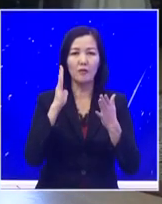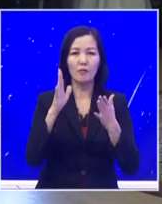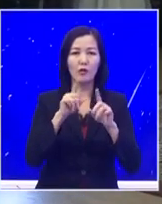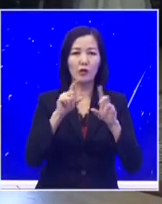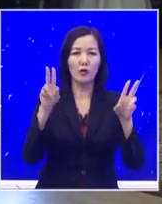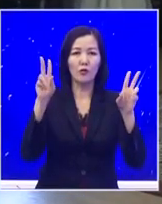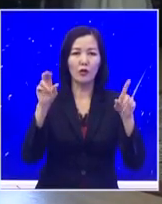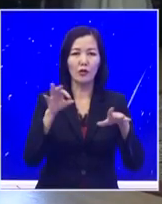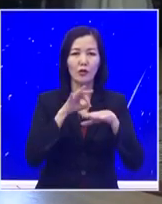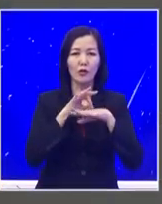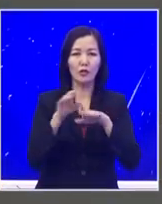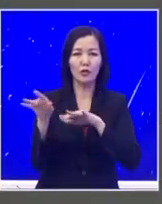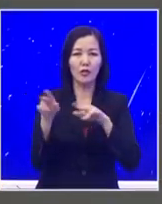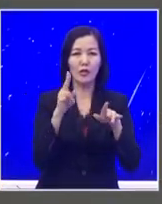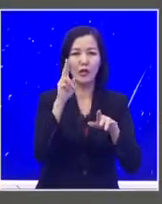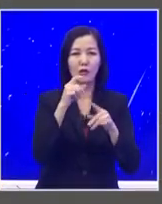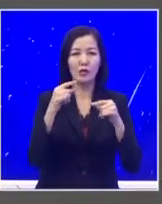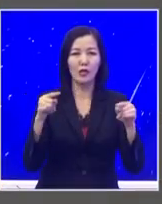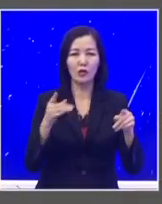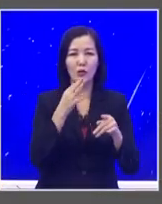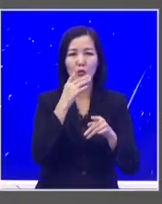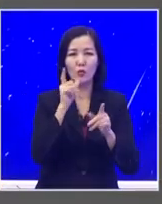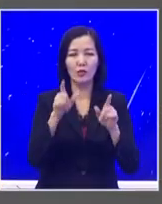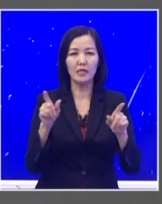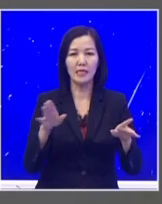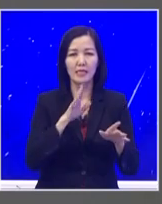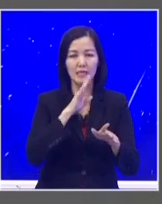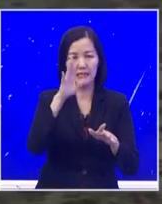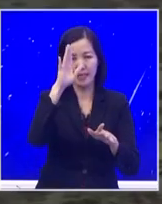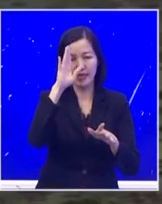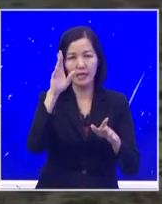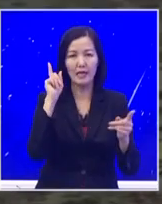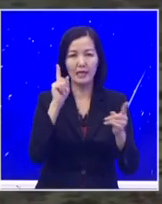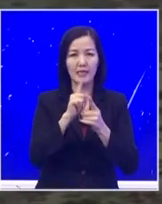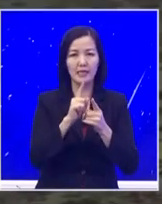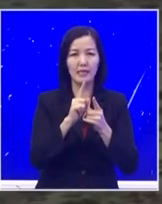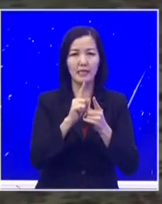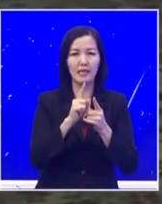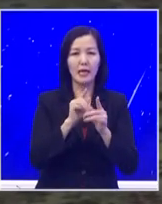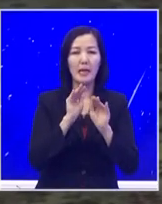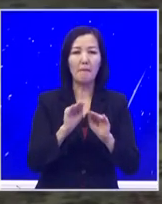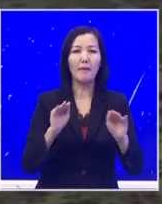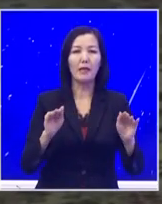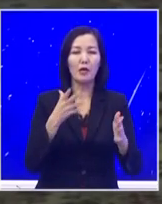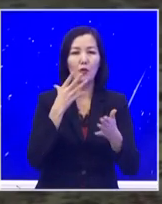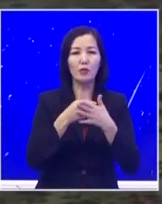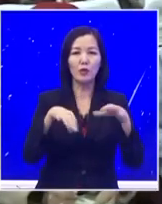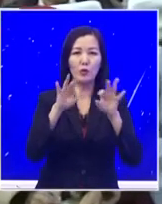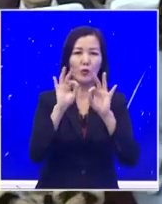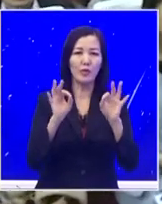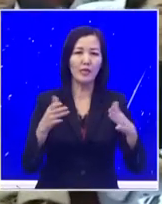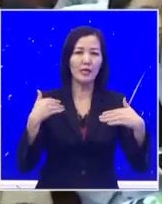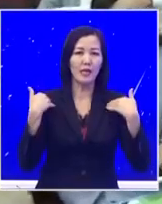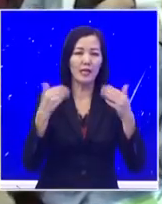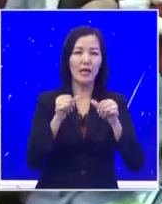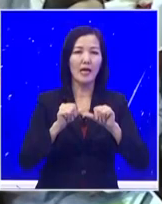дәстүрлі шара 200-ден аса әртүрлі ұлт өкілдерінің ұл-қыздарын біріктірді. Сахна төрінде жеткіншектер бар өнерлерін ортаға салды.